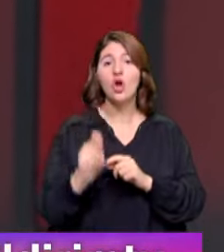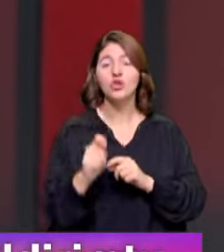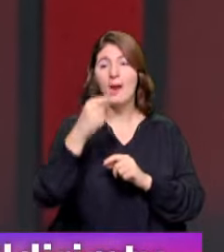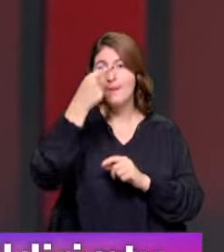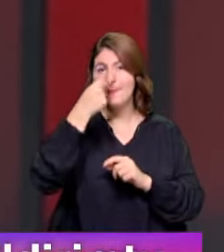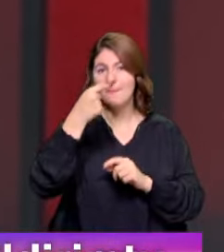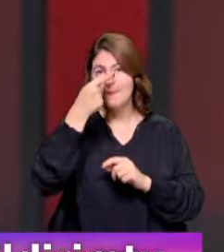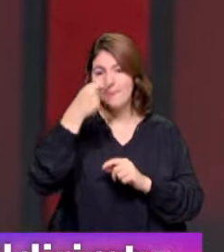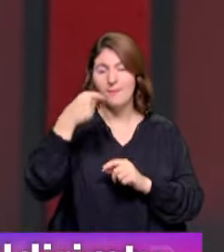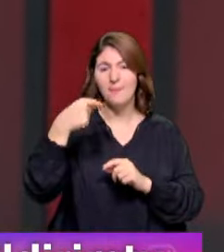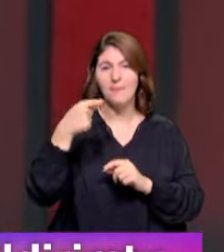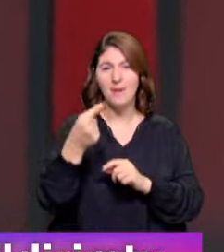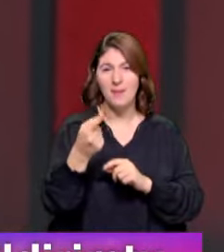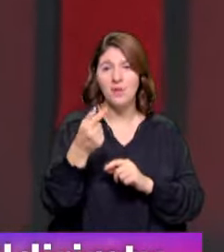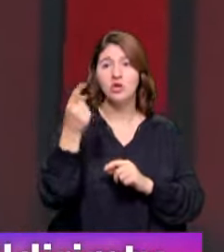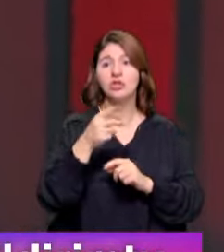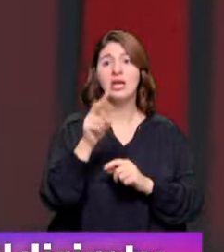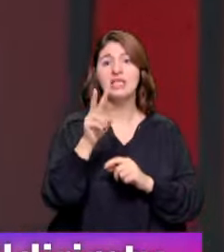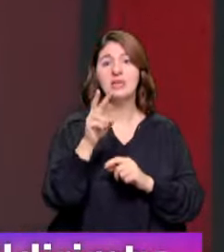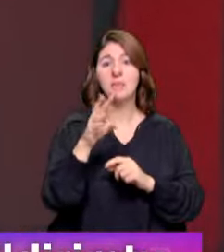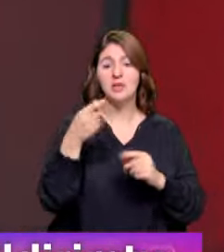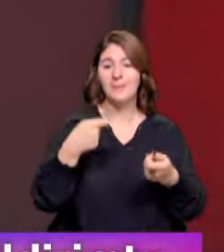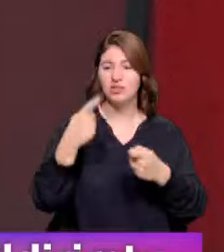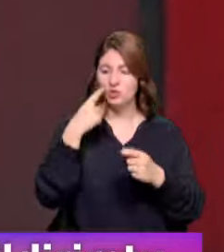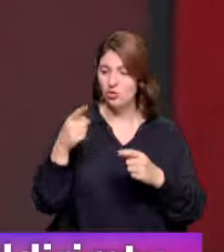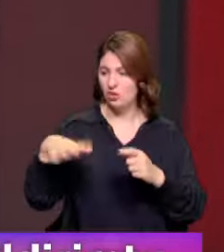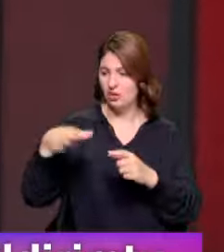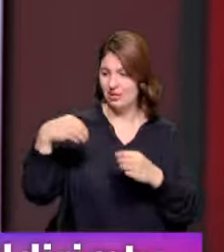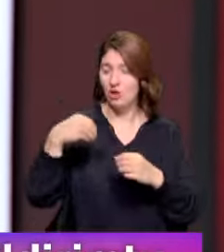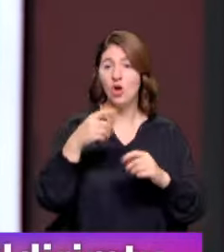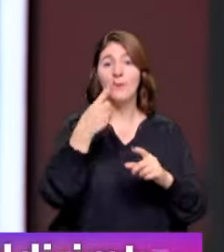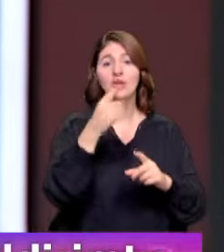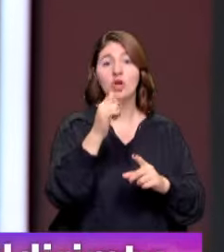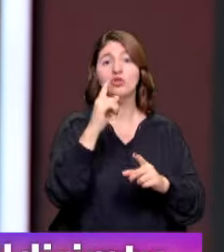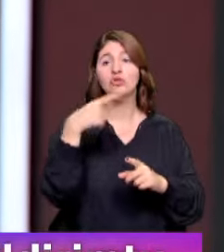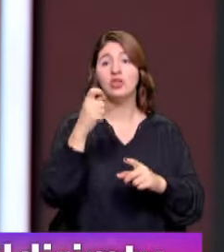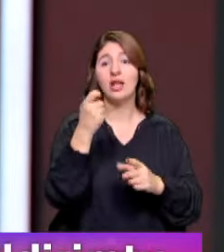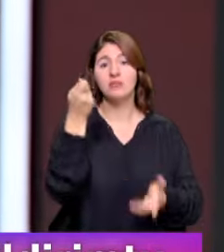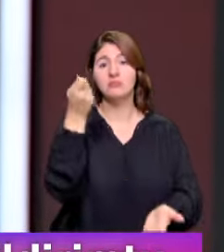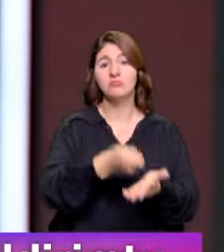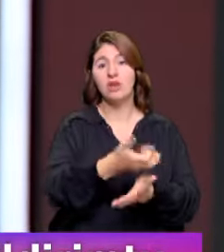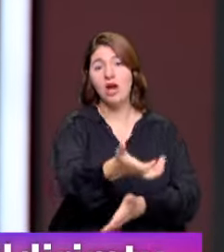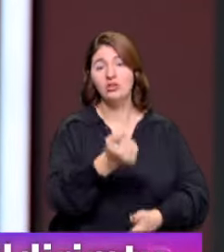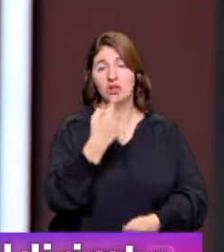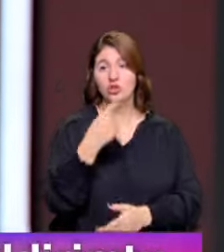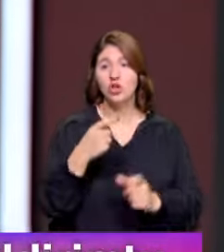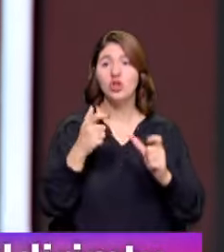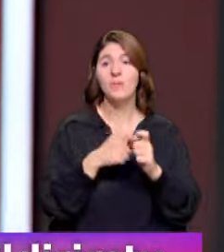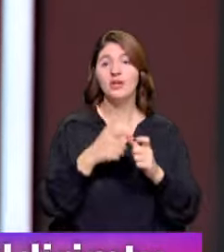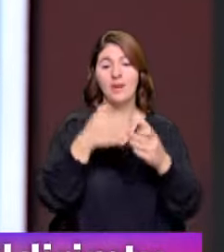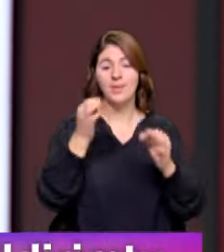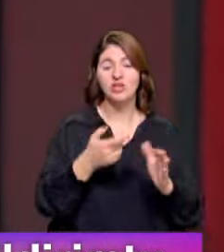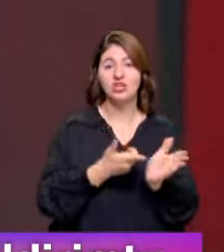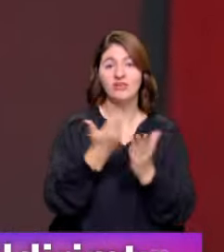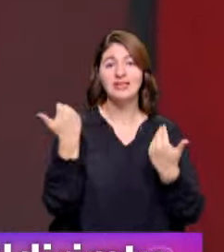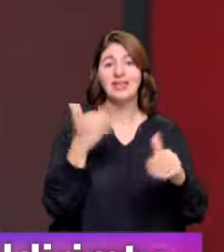bamyayı piyasanın %25 üzerinde bir tutarla kilosu 90 liradan satın alacaklarını duyurdu. Gömeç'ten başlayan